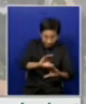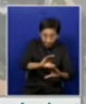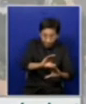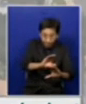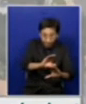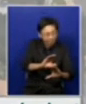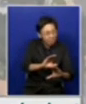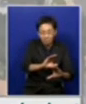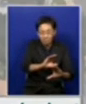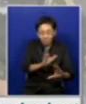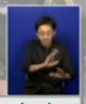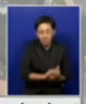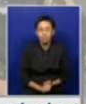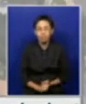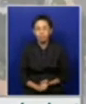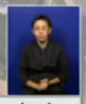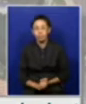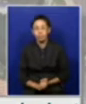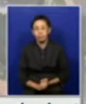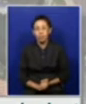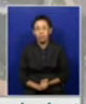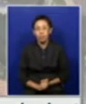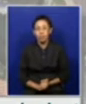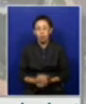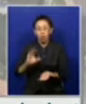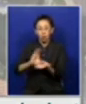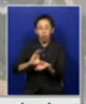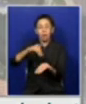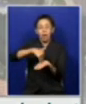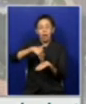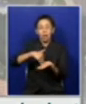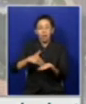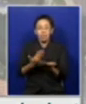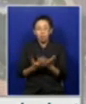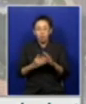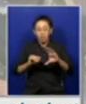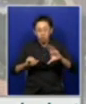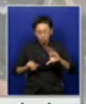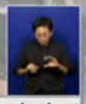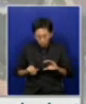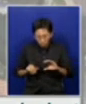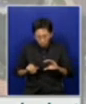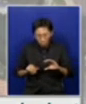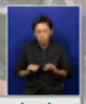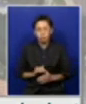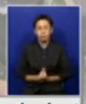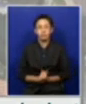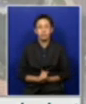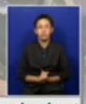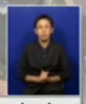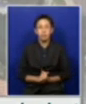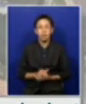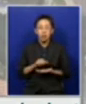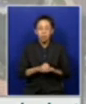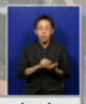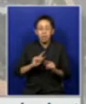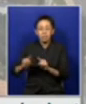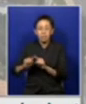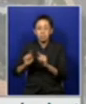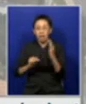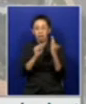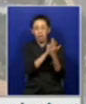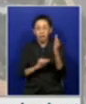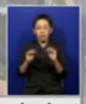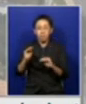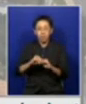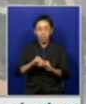ลดงบของส่วนกลางลงแล้วก็เพิ่มในส่วนของพื้นที่บริการก็คือทางด้านโรงพยา